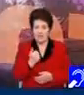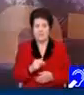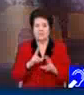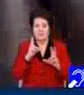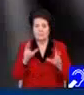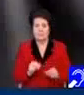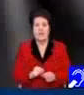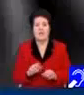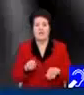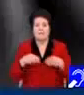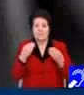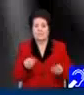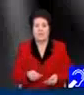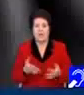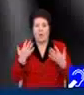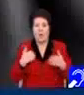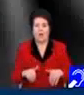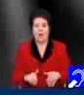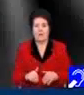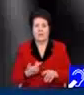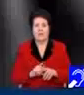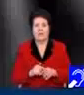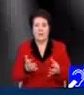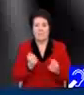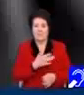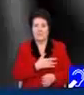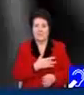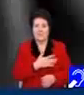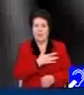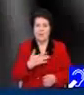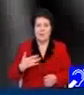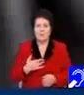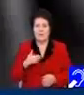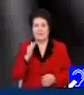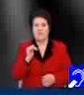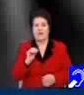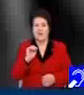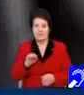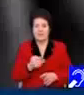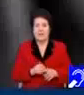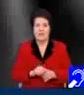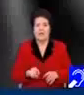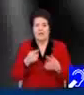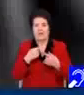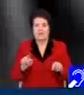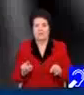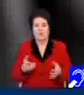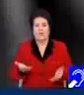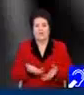pentru donarea organelor. O echipă de medici din Roma i-a preluat inima, plămânii și ficatul, care vor ajuta la salvarea altor